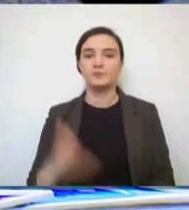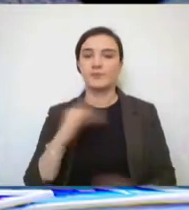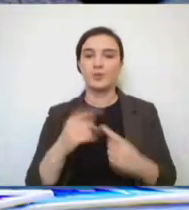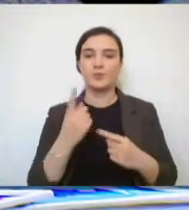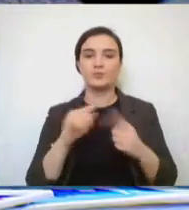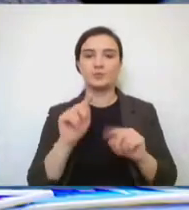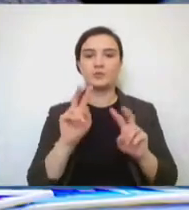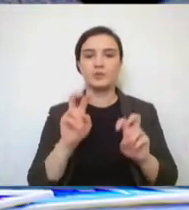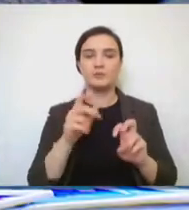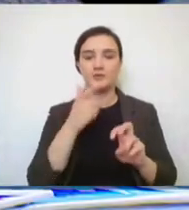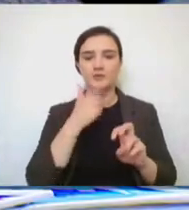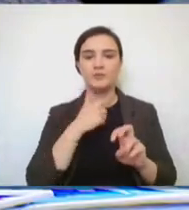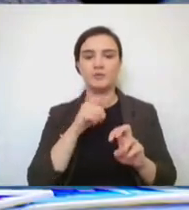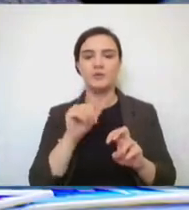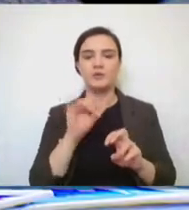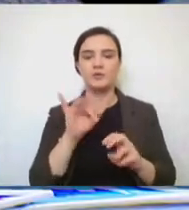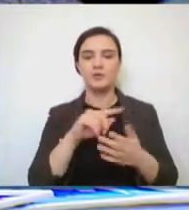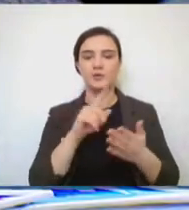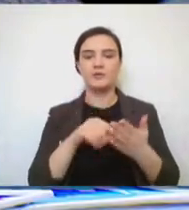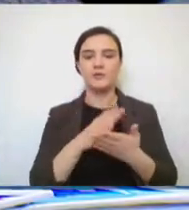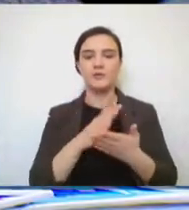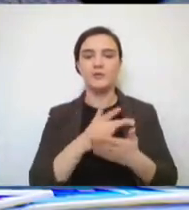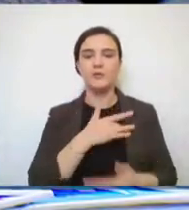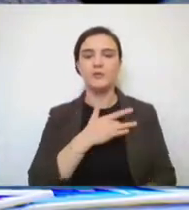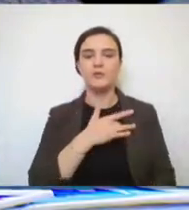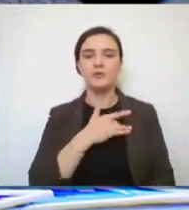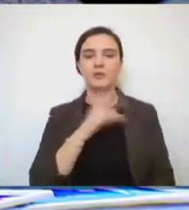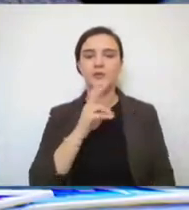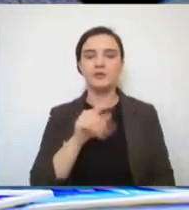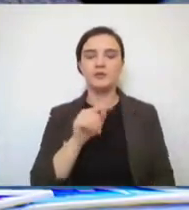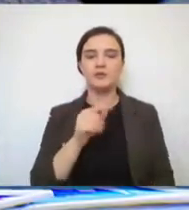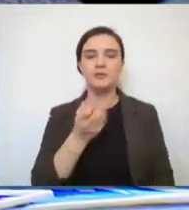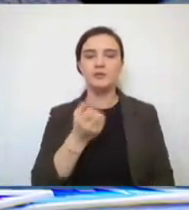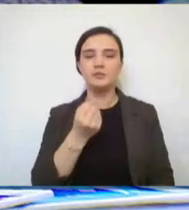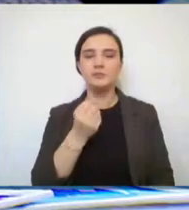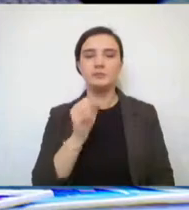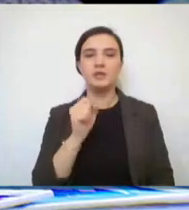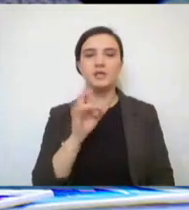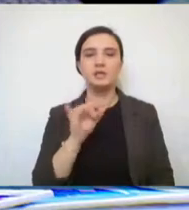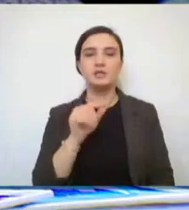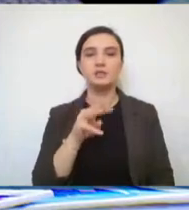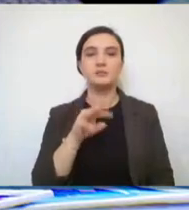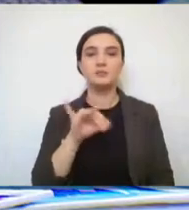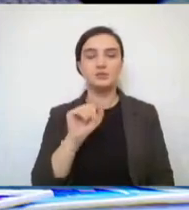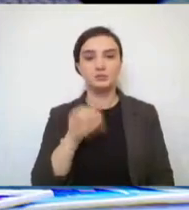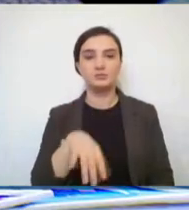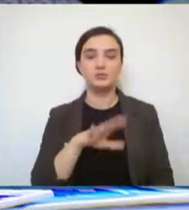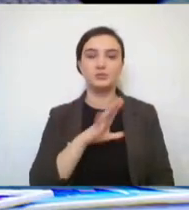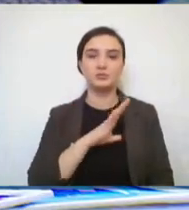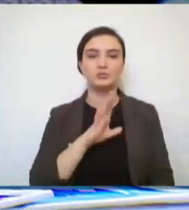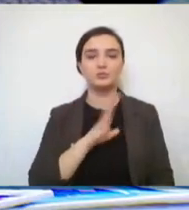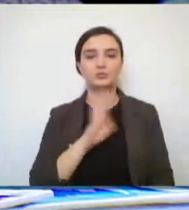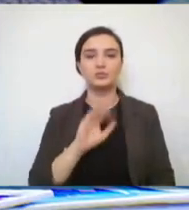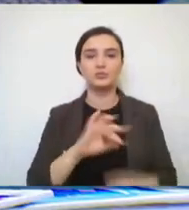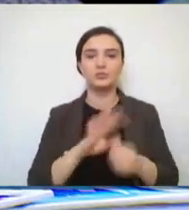მაყურებელი გვეკითხება, აი გულის რიტმის დარღვა, მოციმციმე არითმია შეიძლება თუ არა რომ იყოს COVID-19-ის დროს დამატებითი რისკი?